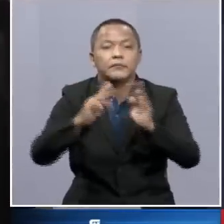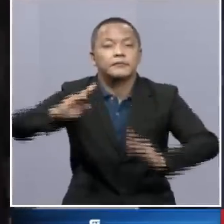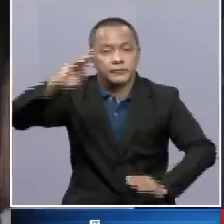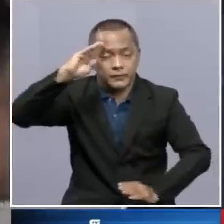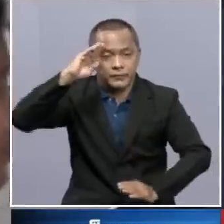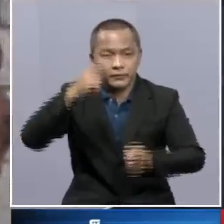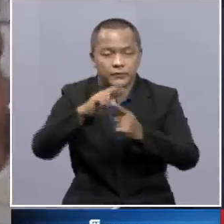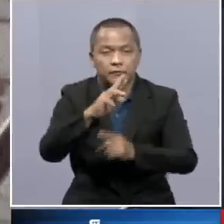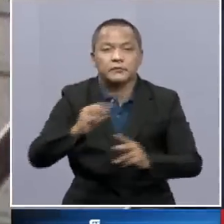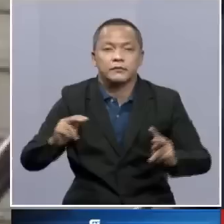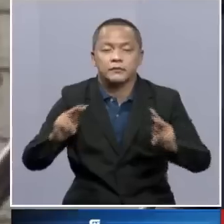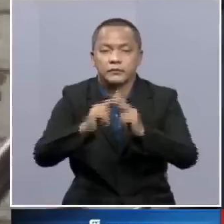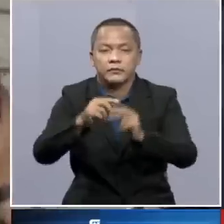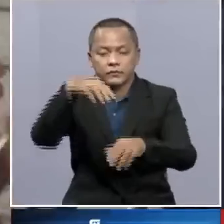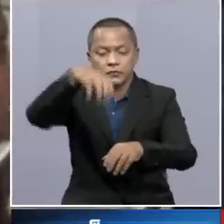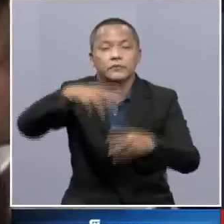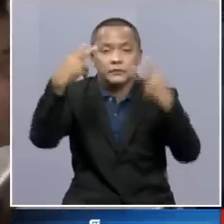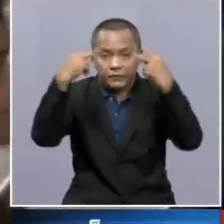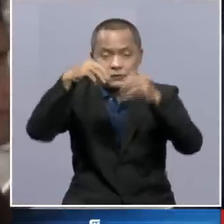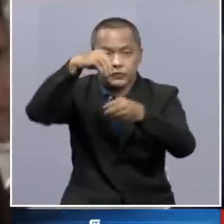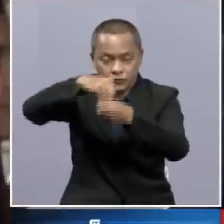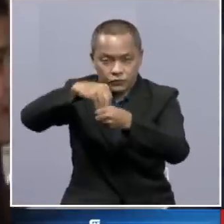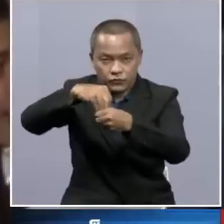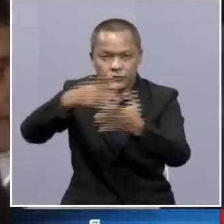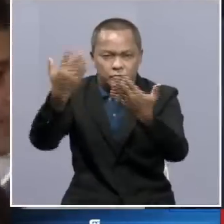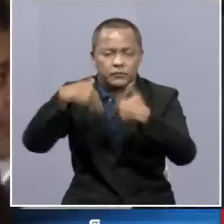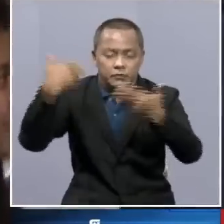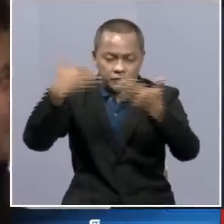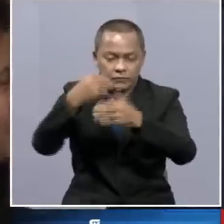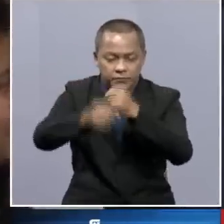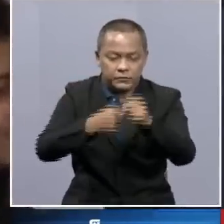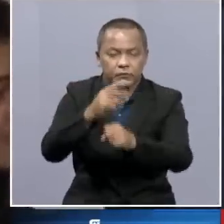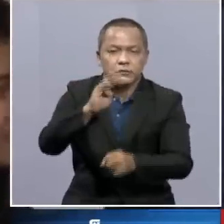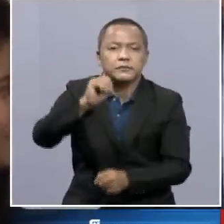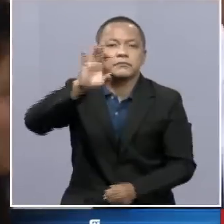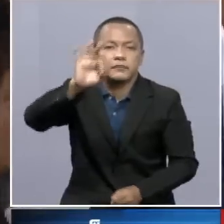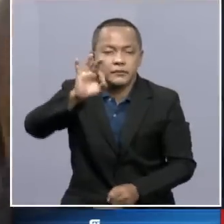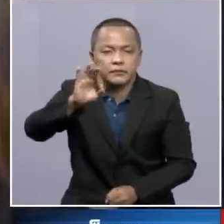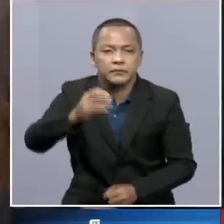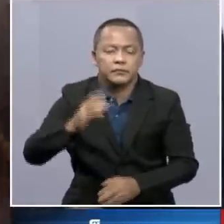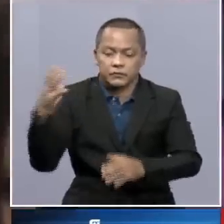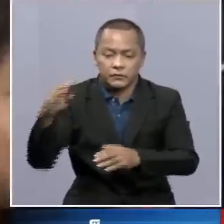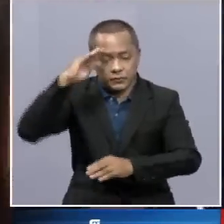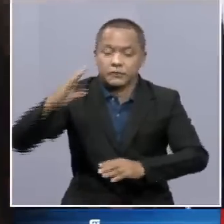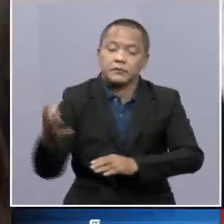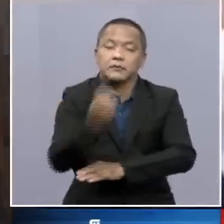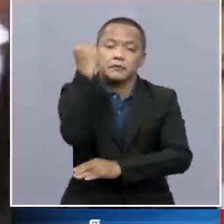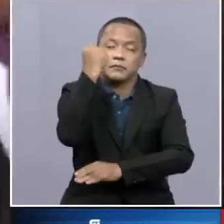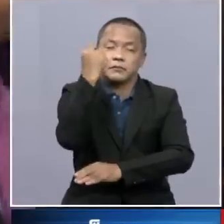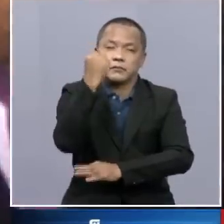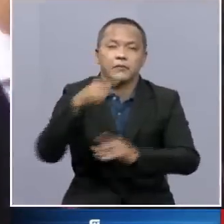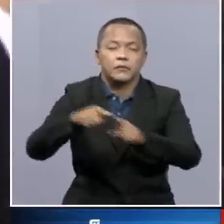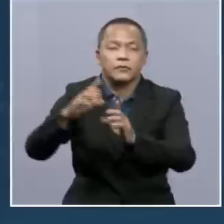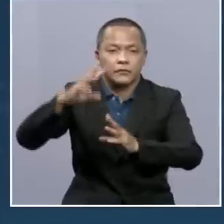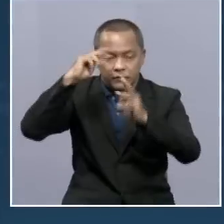มหรือแม้แต่รัฐมนตรีว่าการประจำสำนักนายกรัฐมนตรีนะครับจนกระทั่งปี49มีการรัฐประหารในรัฐบ